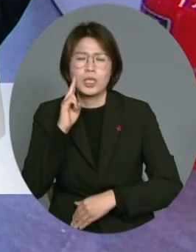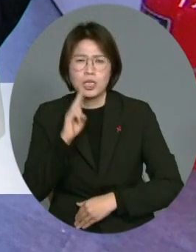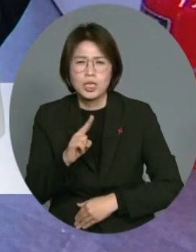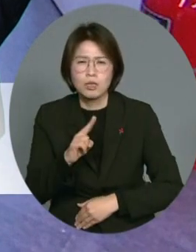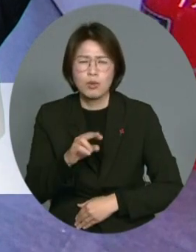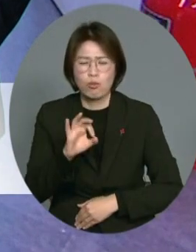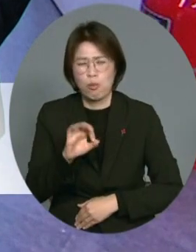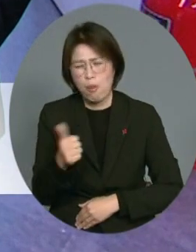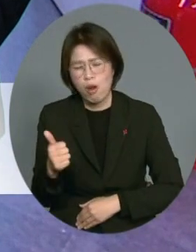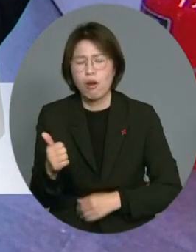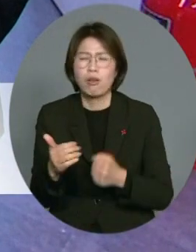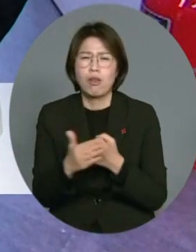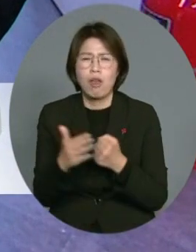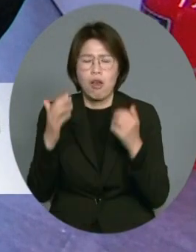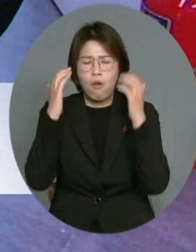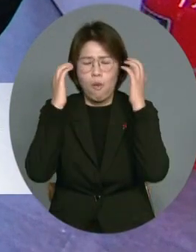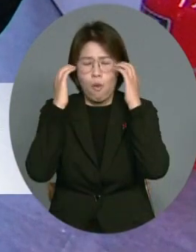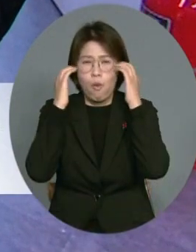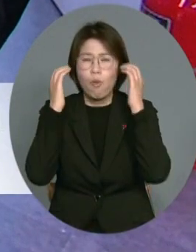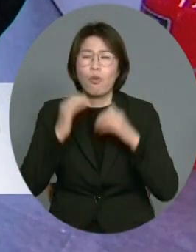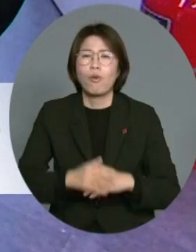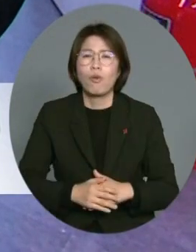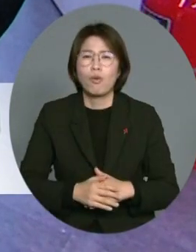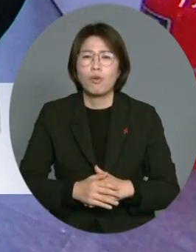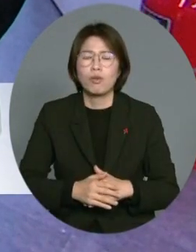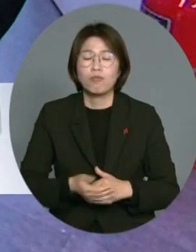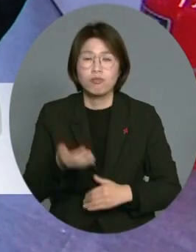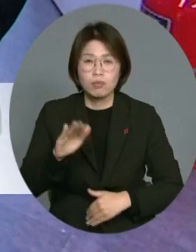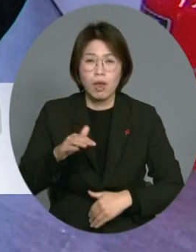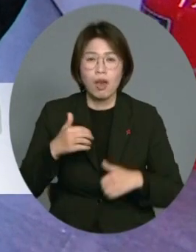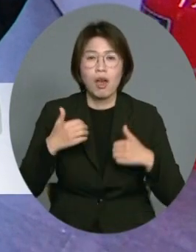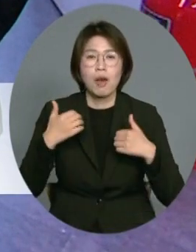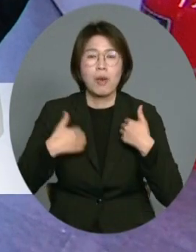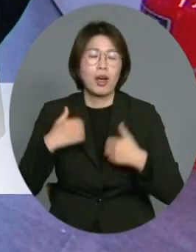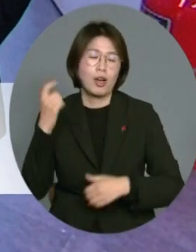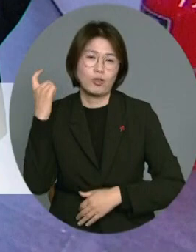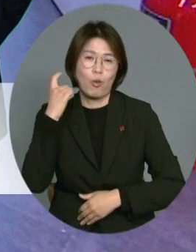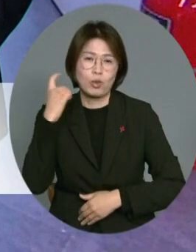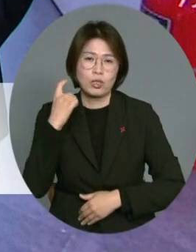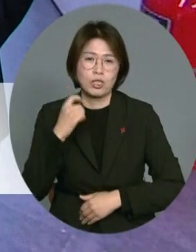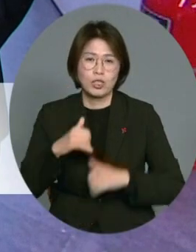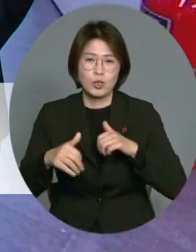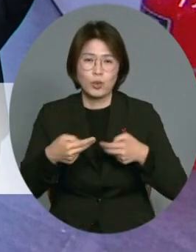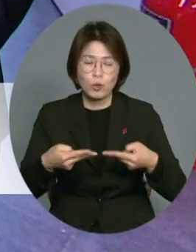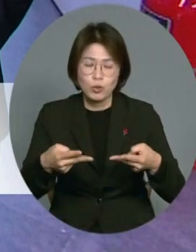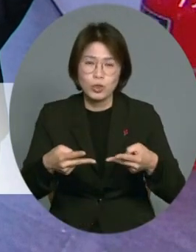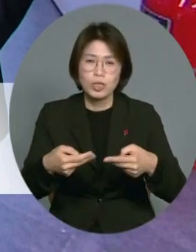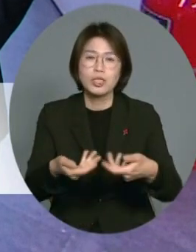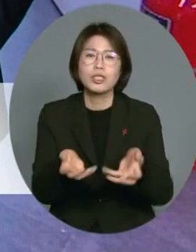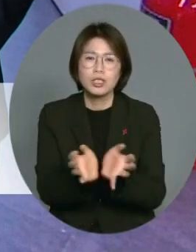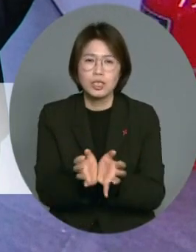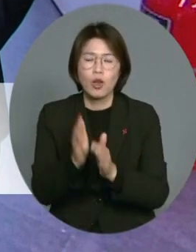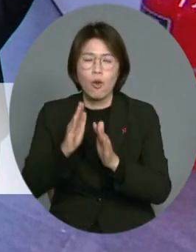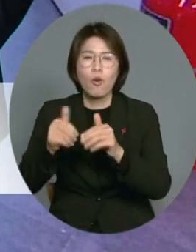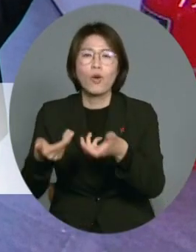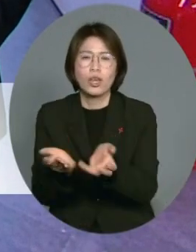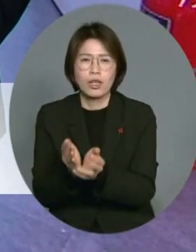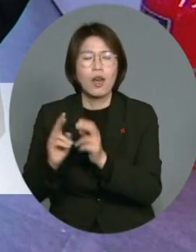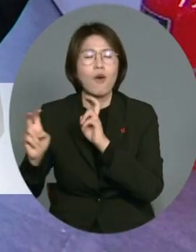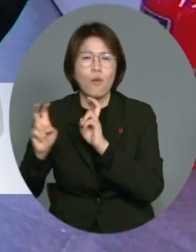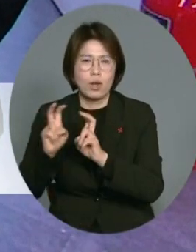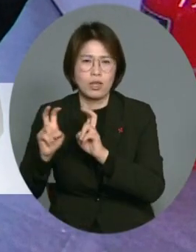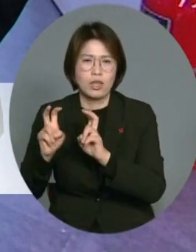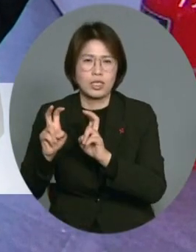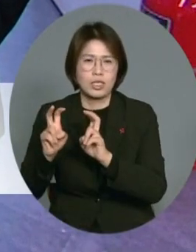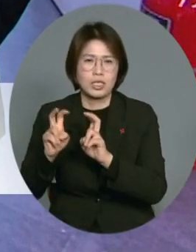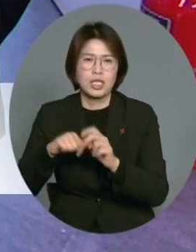생활고까지 삼중고를 겪고 있는 건데요. 반가운 소식이 들어왔습니다. 노숙인 거주시설과 공공기관, 민간기업 등이